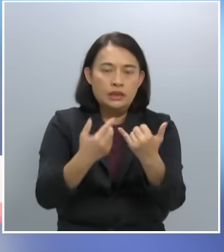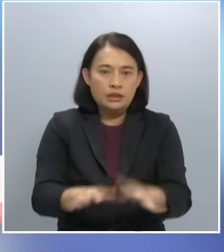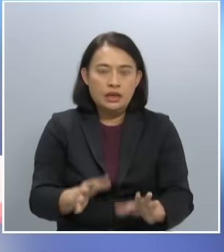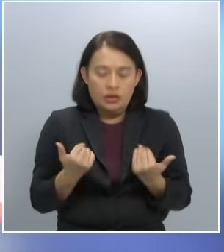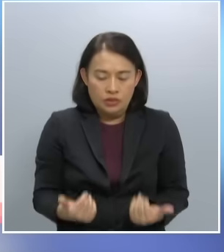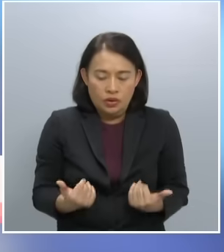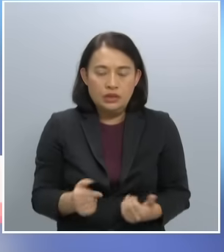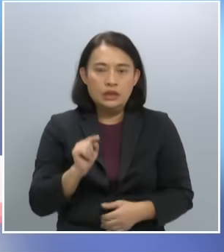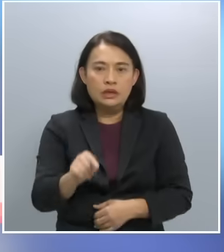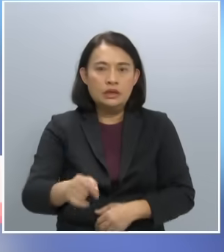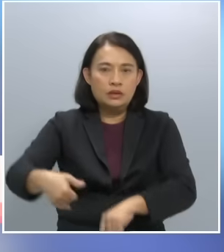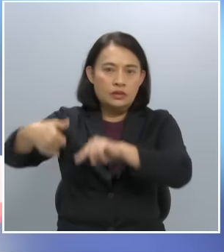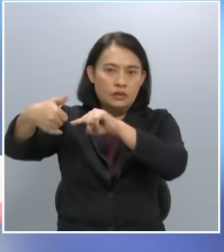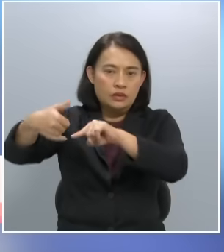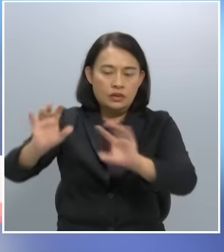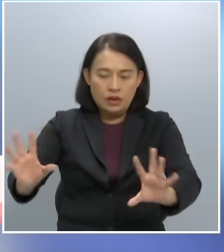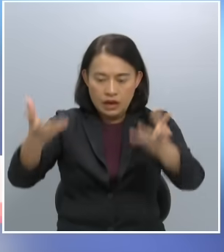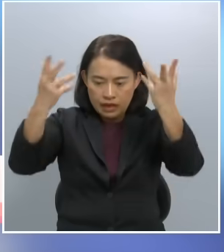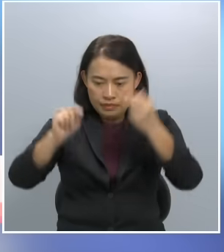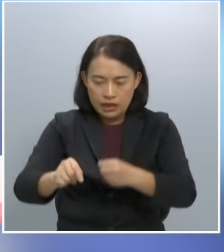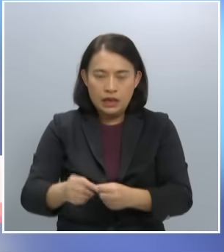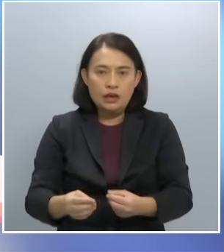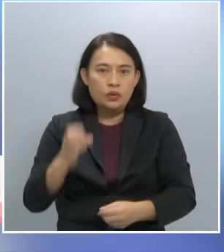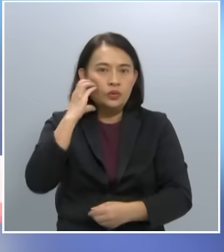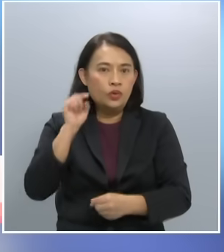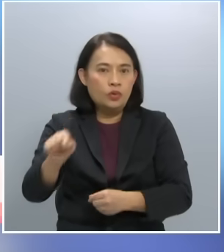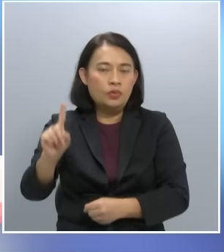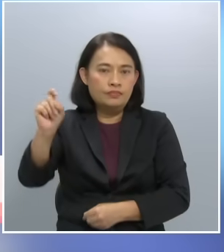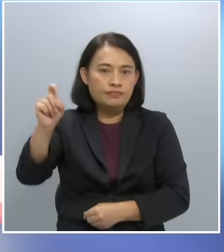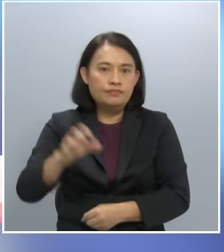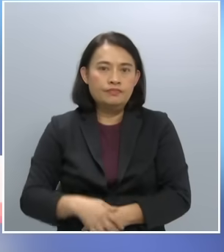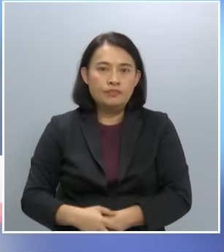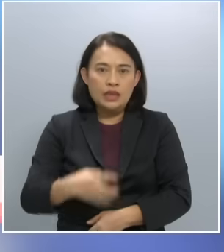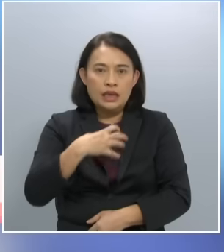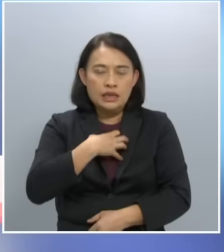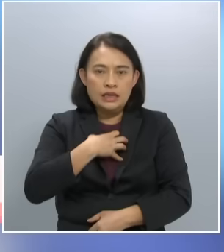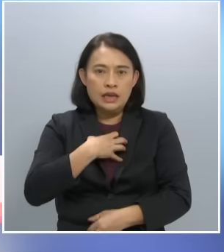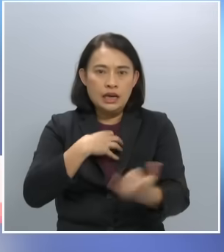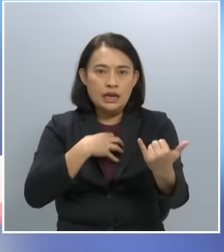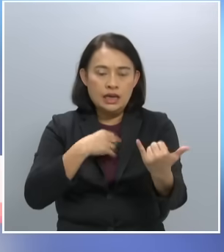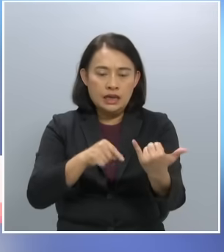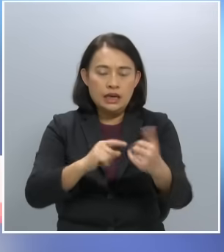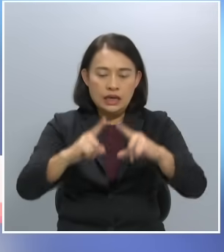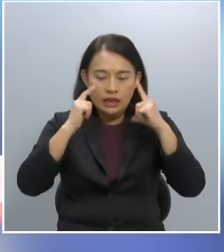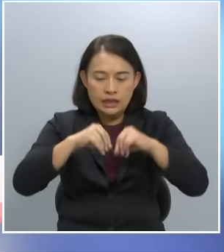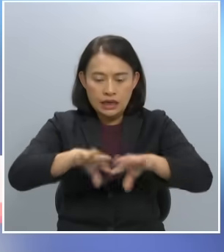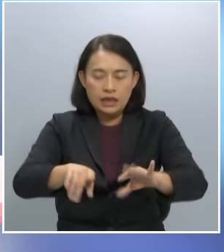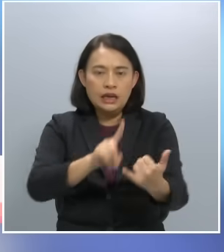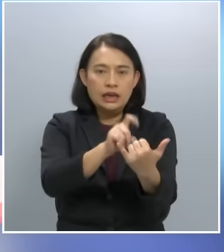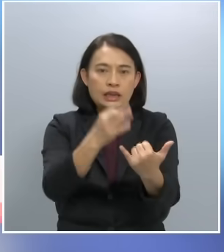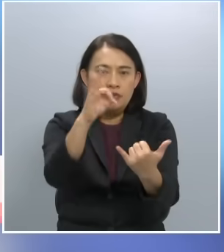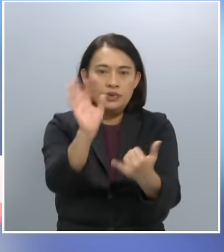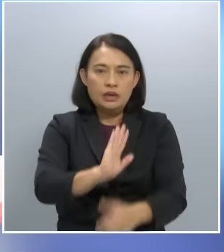คนที่ทำร้ายพี่หนูเขาหายไปแล้วติดต่อไม่ได้หนูอยากให้คดีพี่หนูดังไม่อยากให้พี่หนูต้องตาย